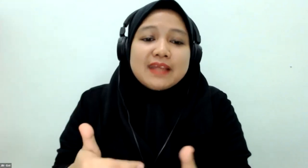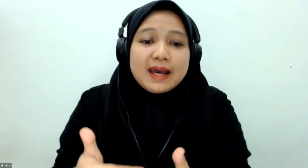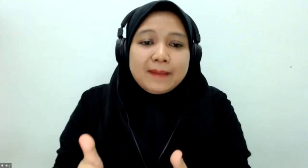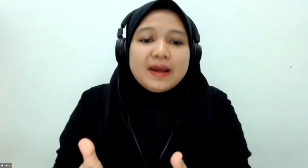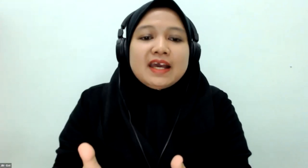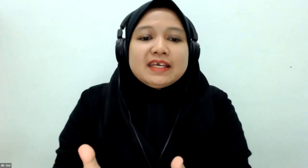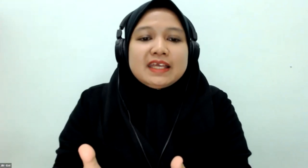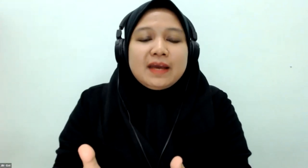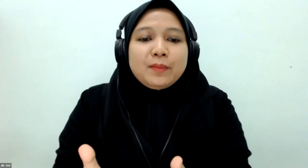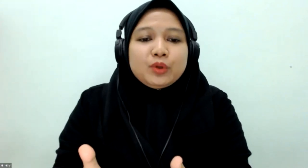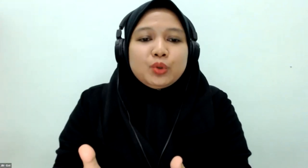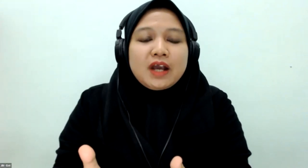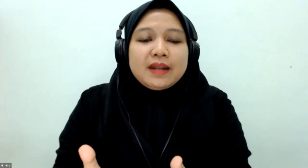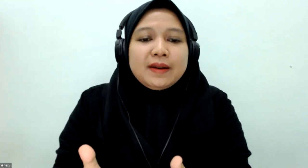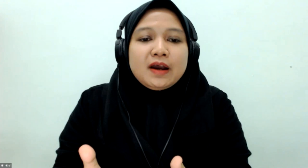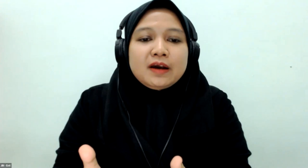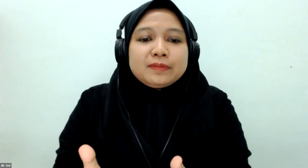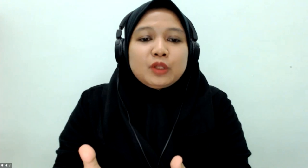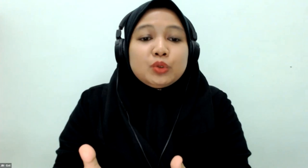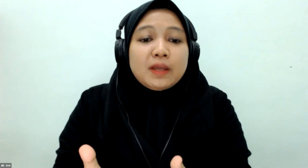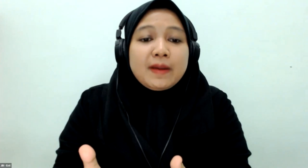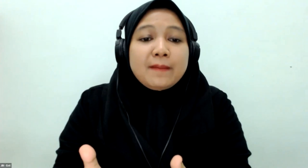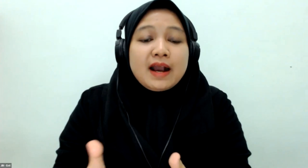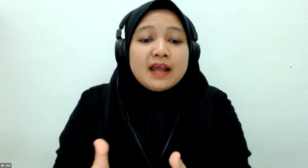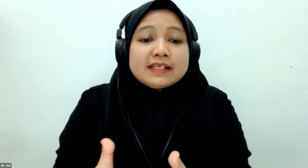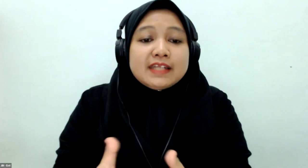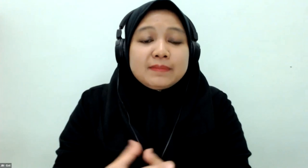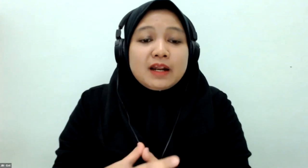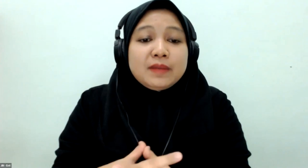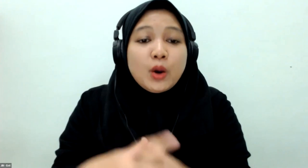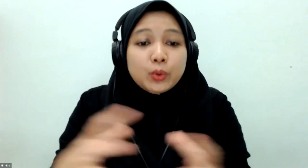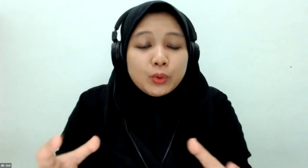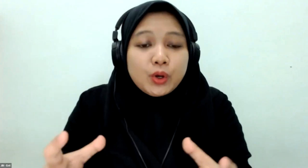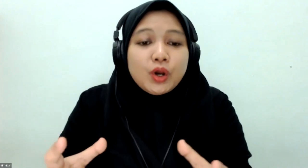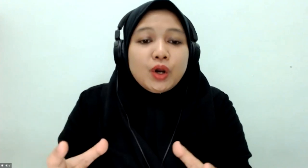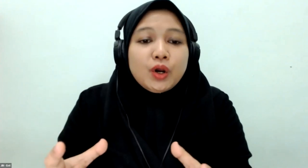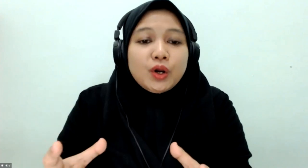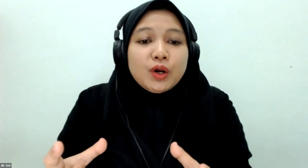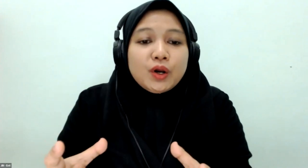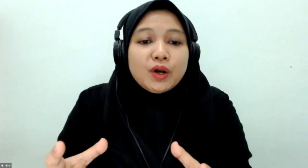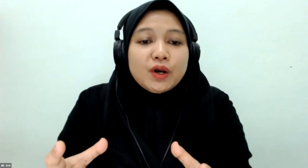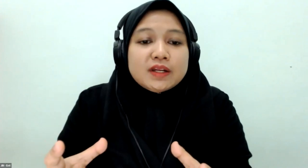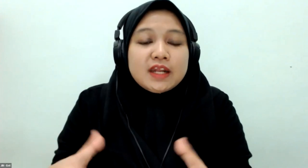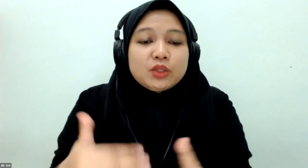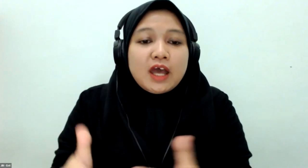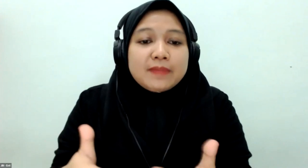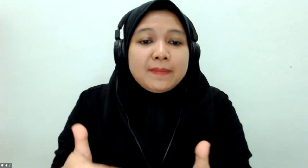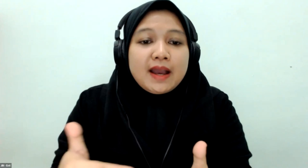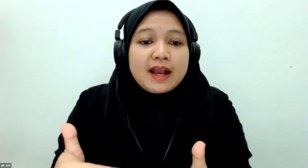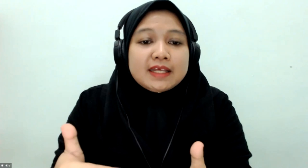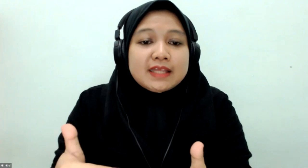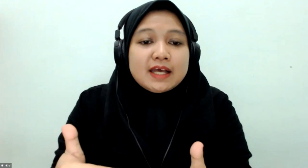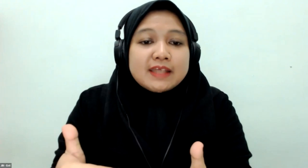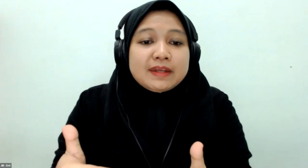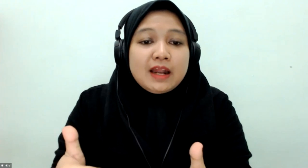prosesnya bertahap kita membutuhkan tentunya pengembangan SDM terlebih dahulu dan itu